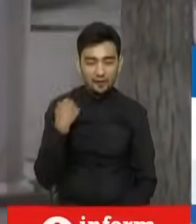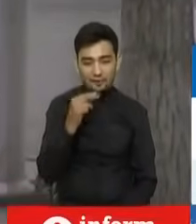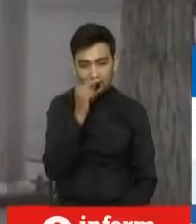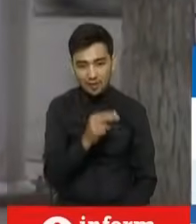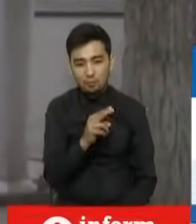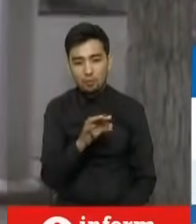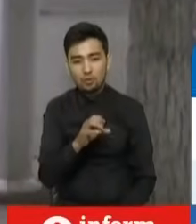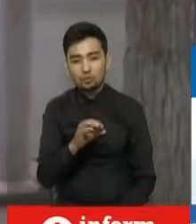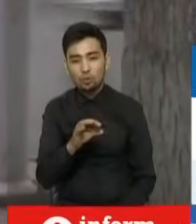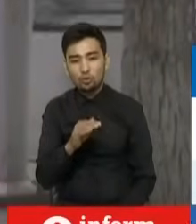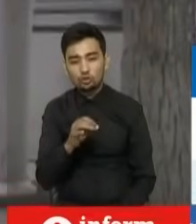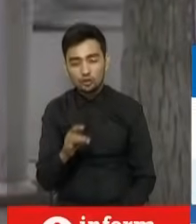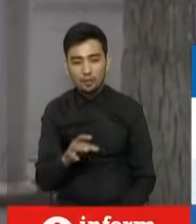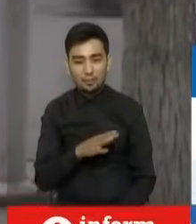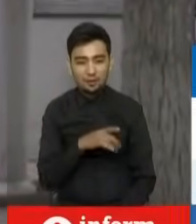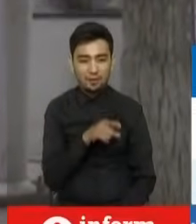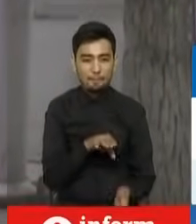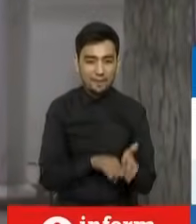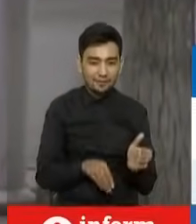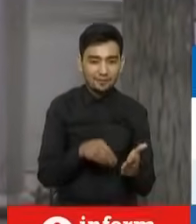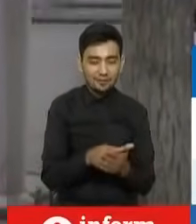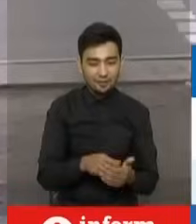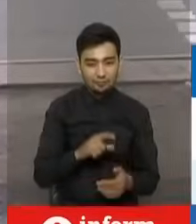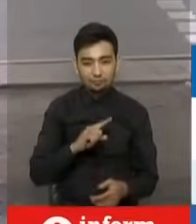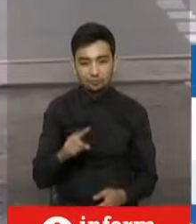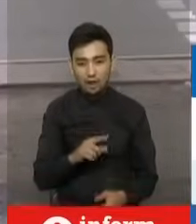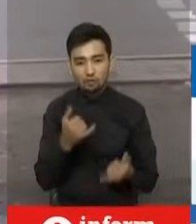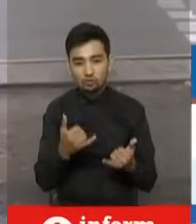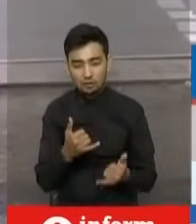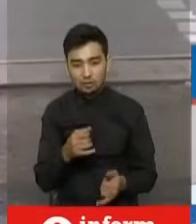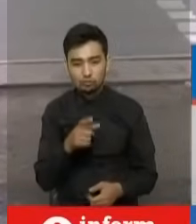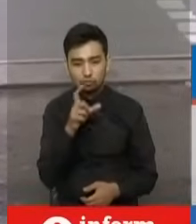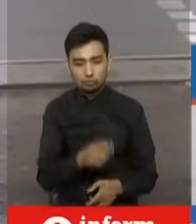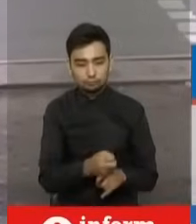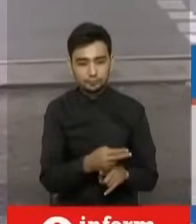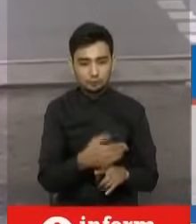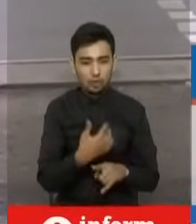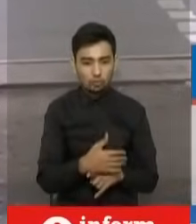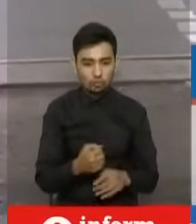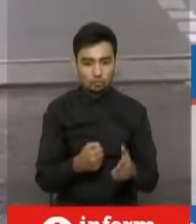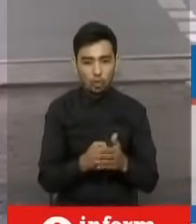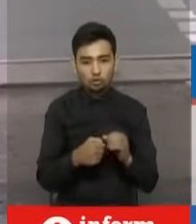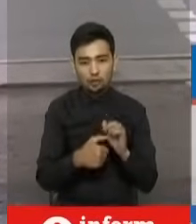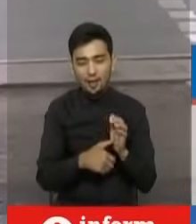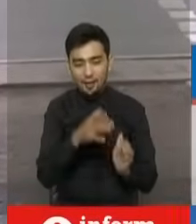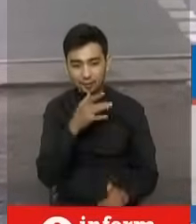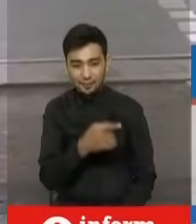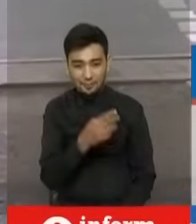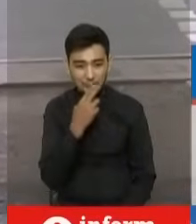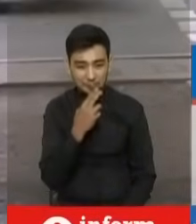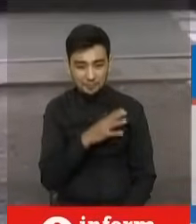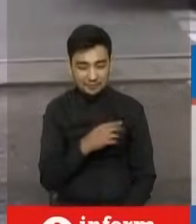пассажиров, когда он проезжал без оплаты, то сейчас высадка пассажиров до 16 лет,